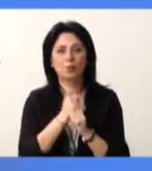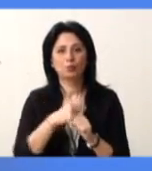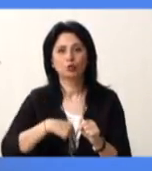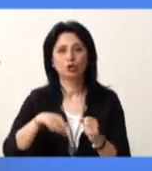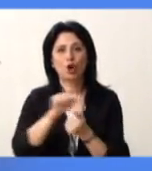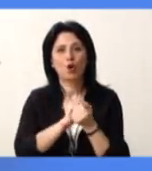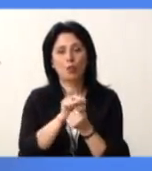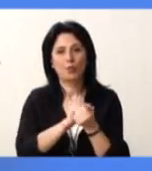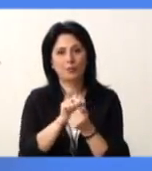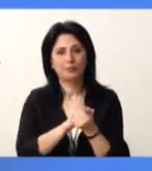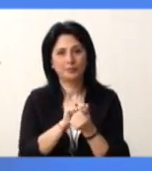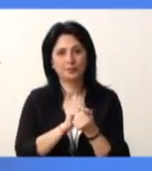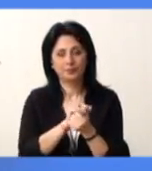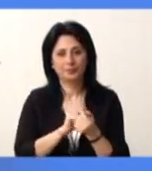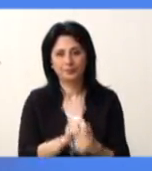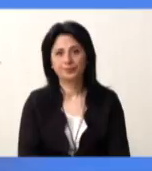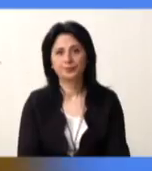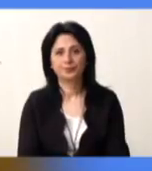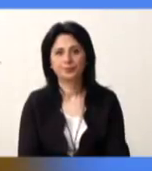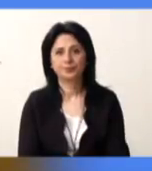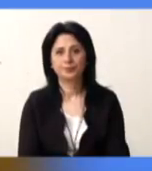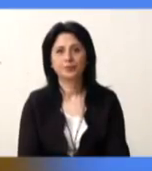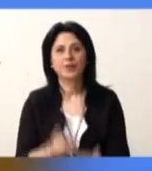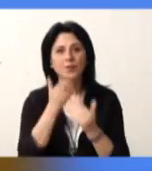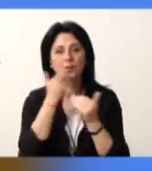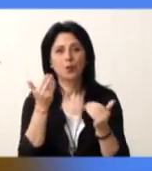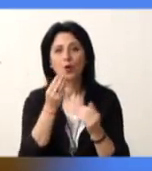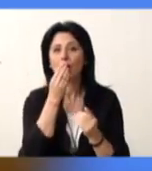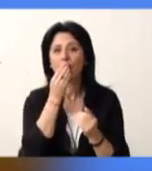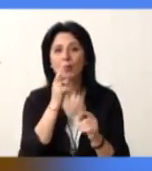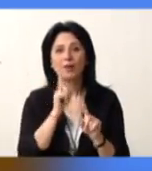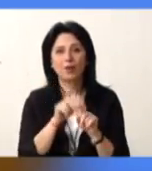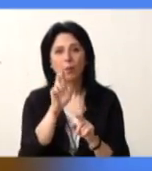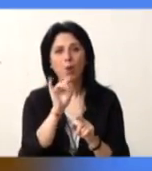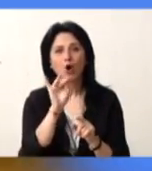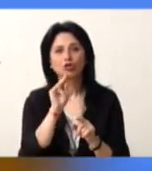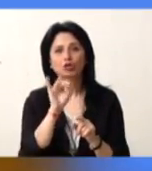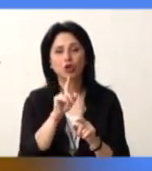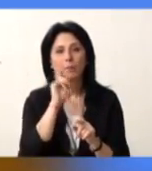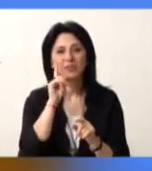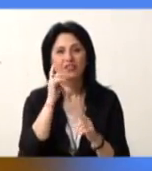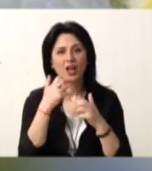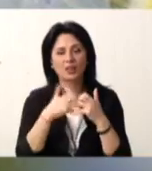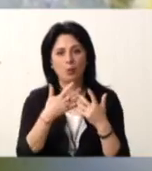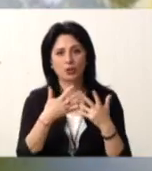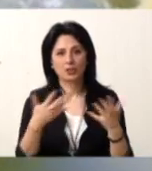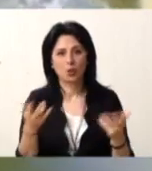მუშაობაში საჭმლის მომნელებელ სისტემას. და ბოლოს მირთვით ბოჭკოთი მდიდარი მწვანე ბოსტნეული.